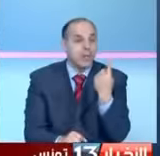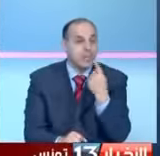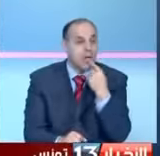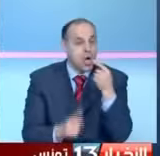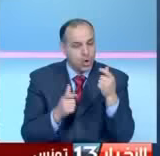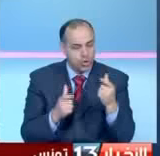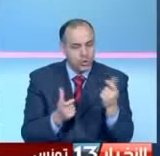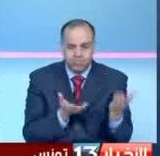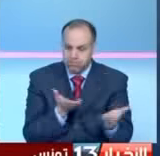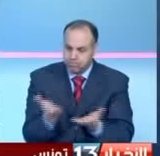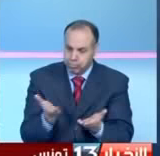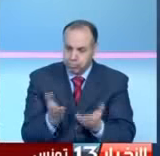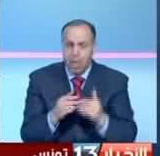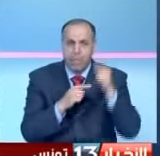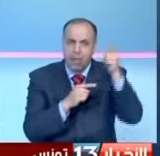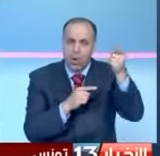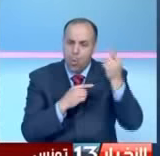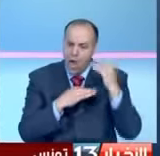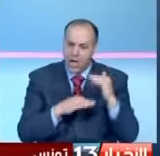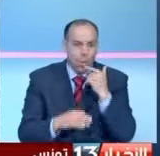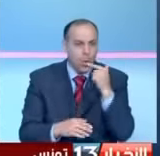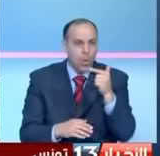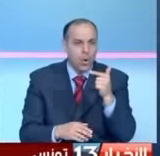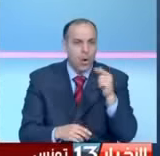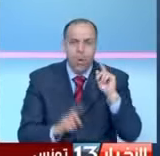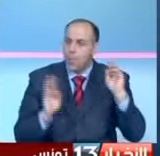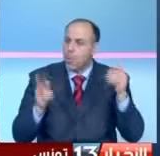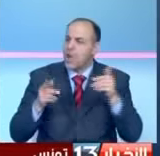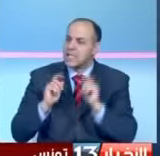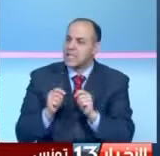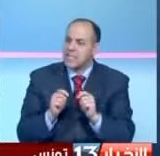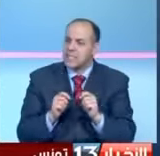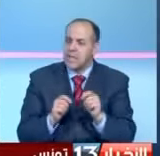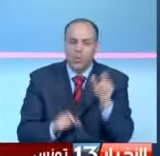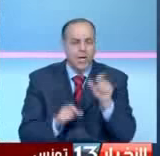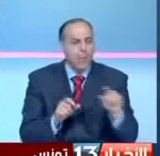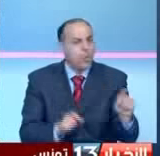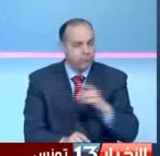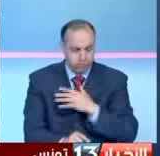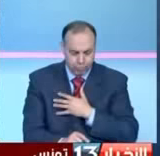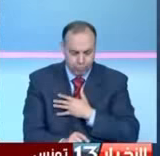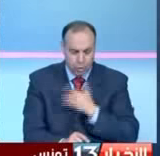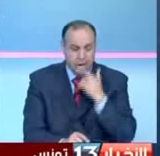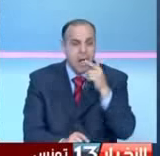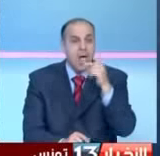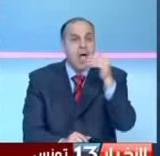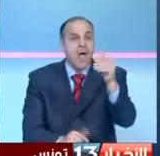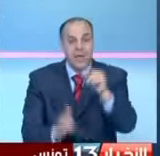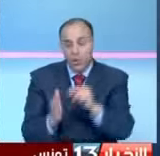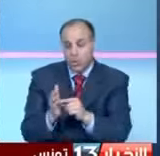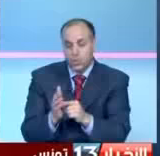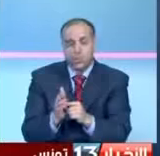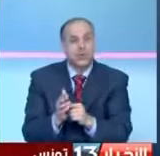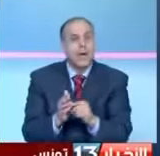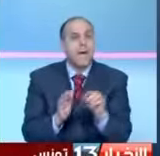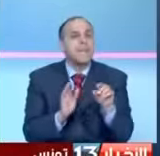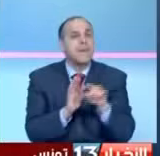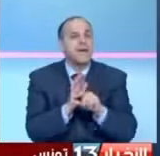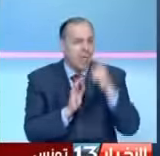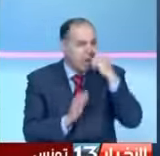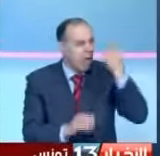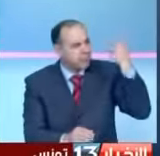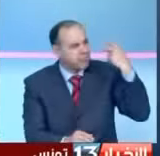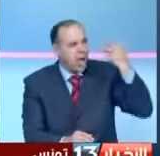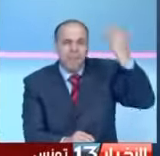حظي بالترحيب في الداخل والخارج وأشادت به الأوساط السياسية والشعبية، حيث قطع هذا الدستور مع منظومة